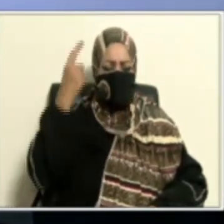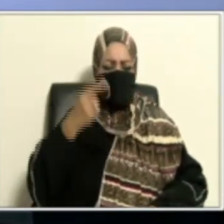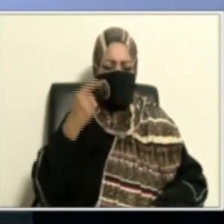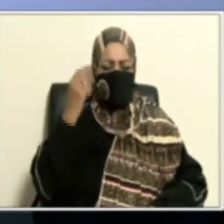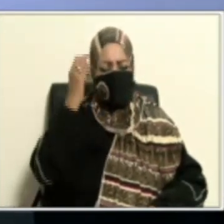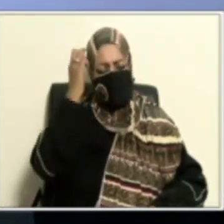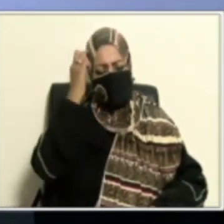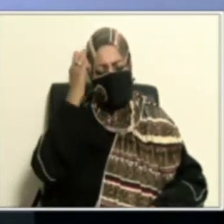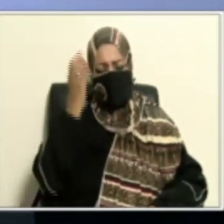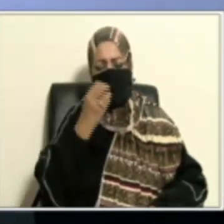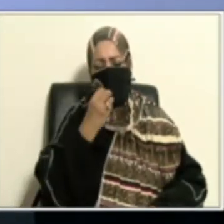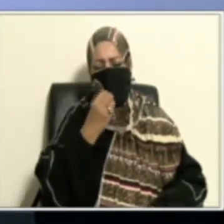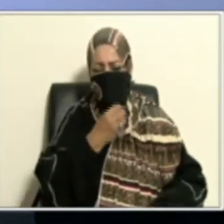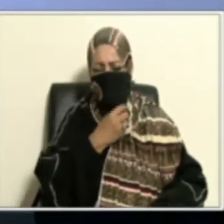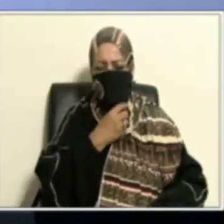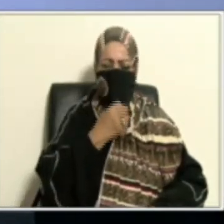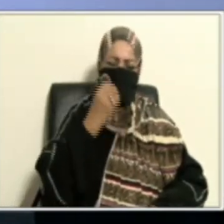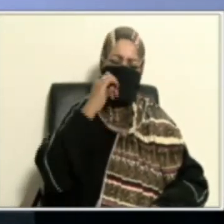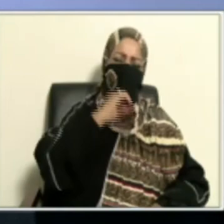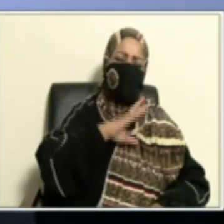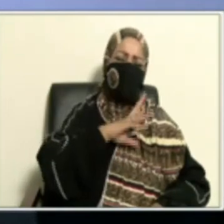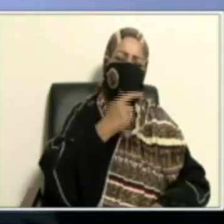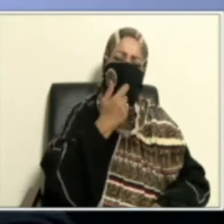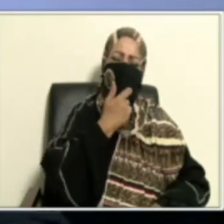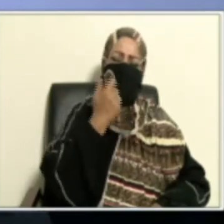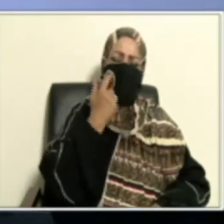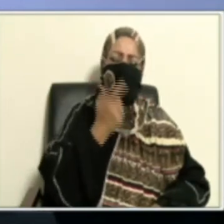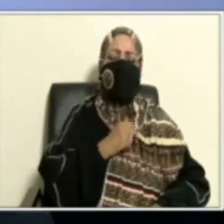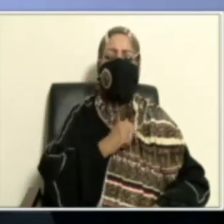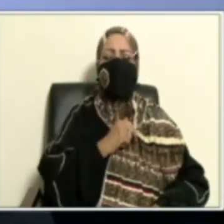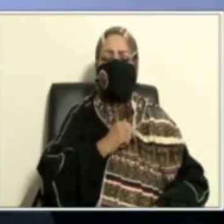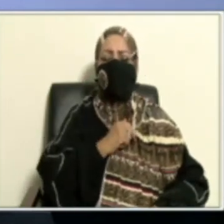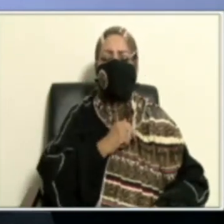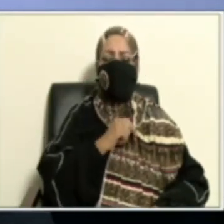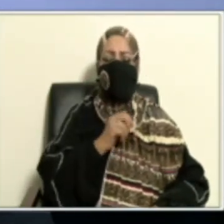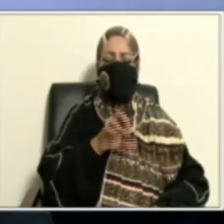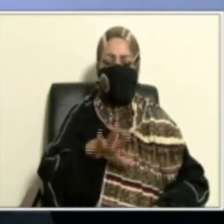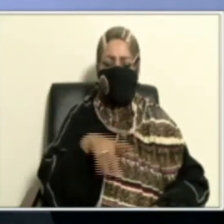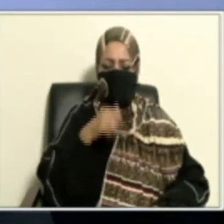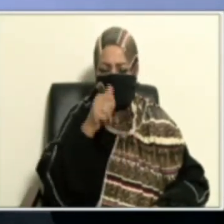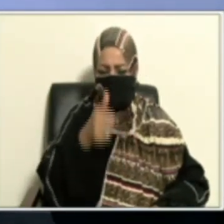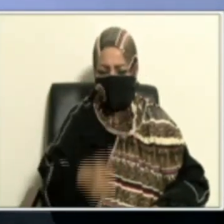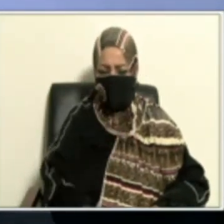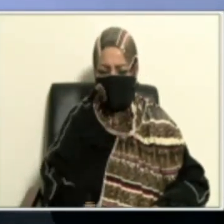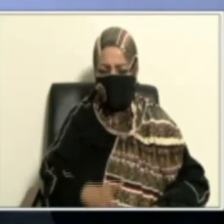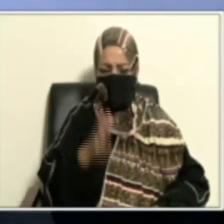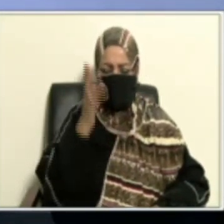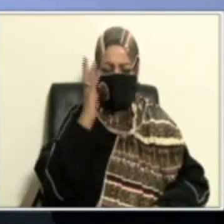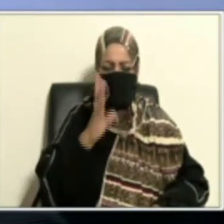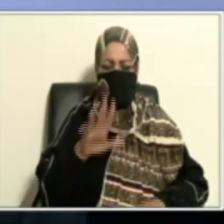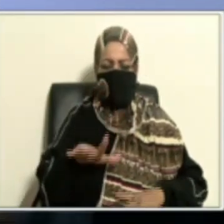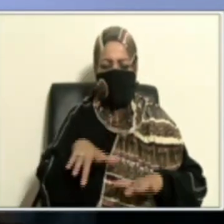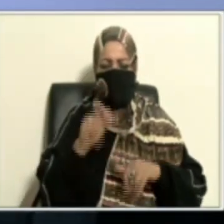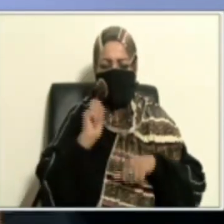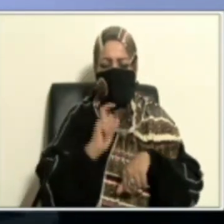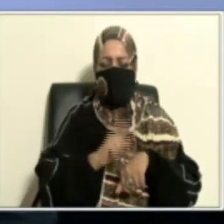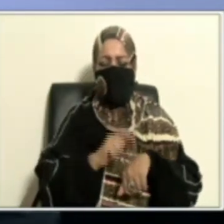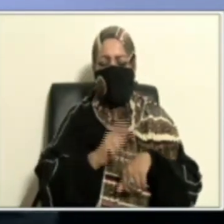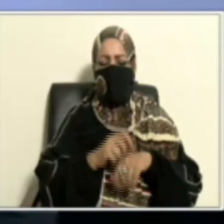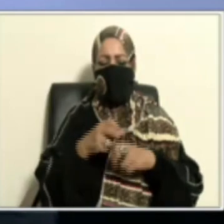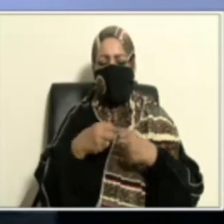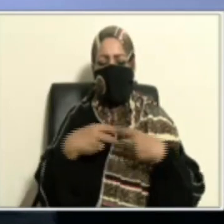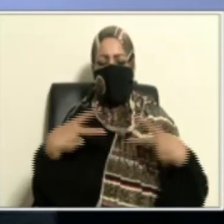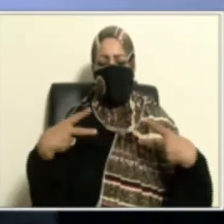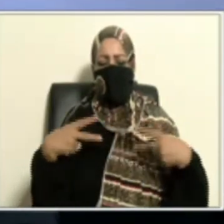قد وصلت إلى نهاية هذه الحلقة، أعتذر من الأخ إدريس وغيرهم الذين، الأخ أحمد